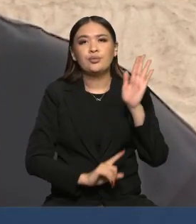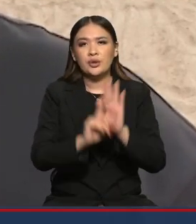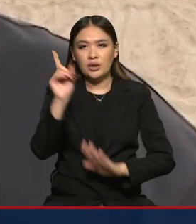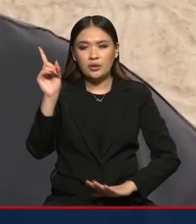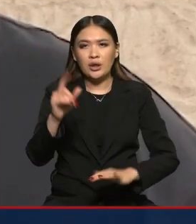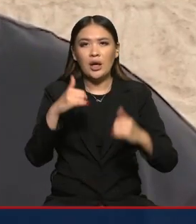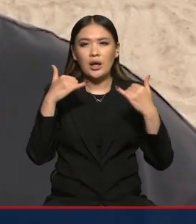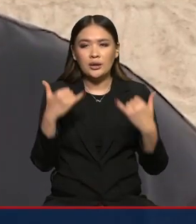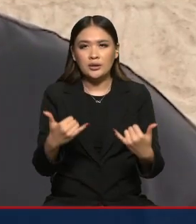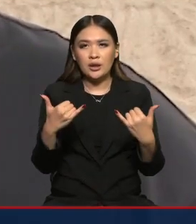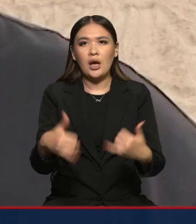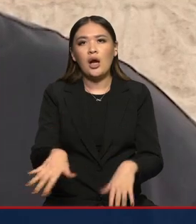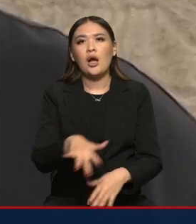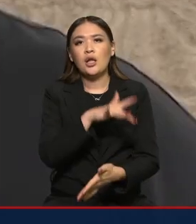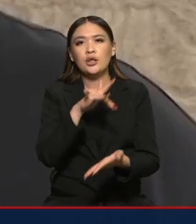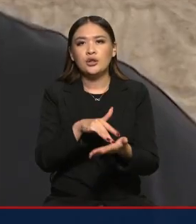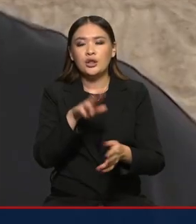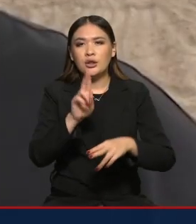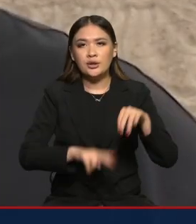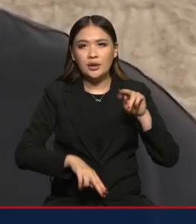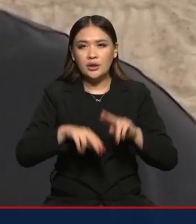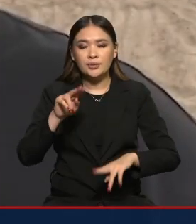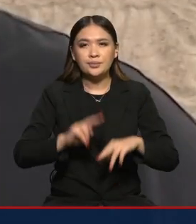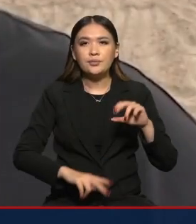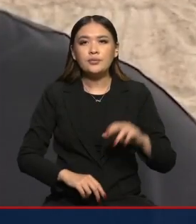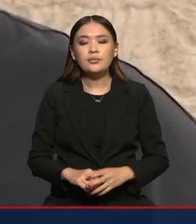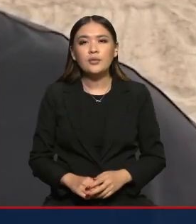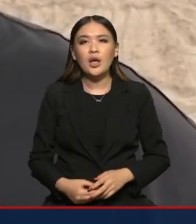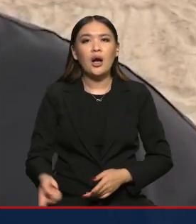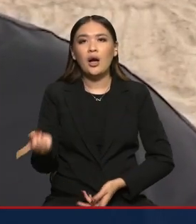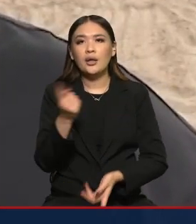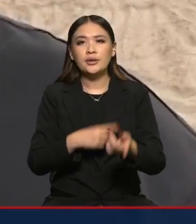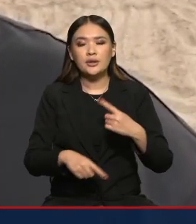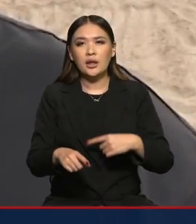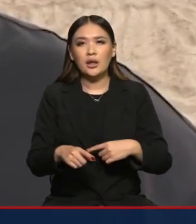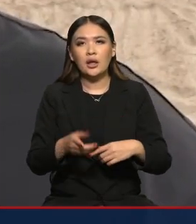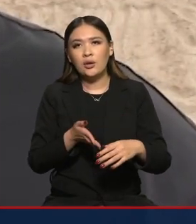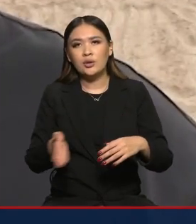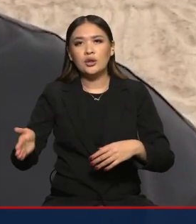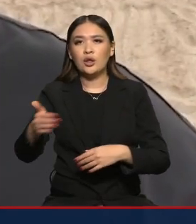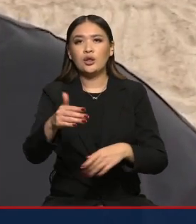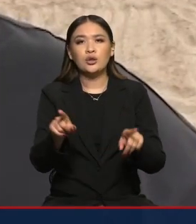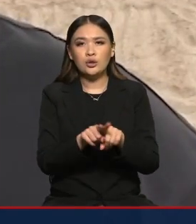таңда олар өздерінің қалашықтарын салып, қайта айналма жолдарын салып,